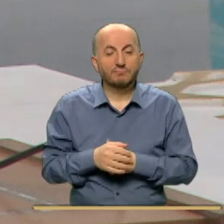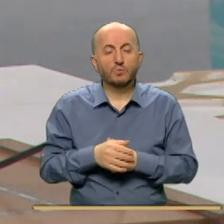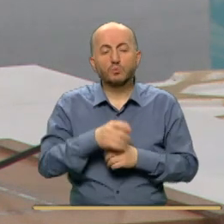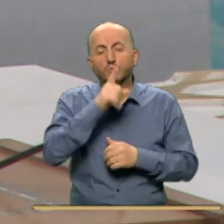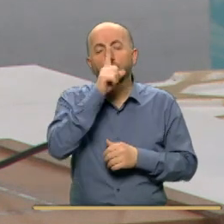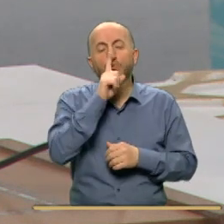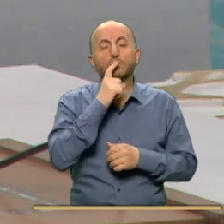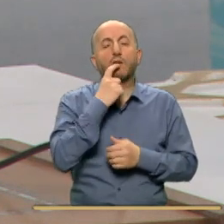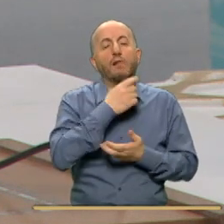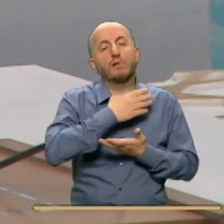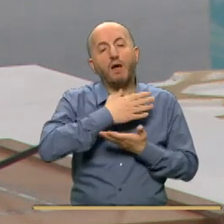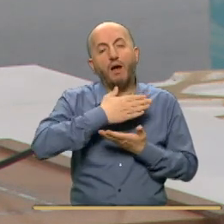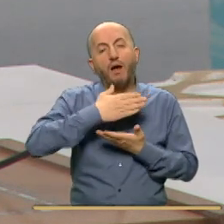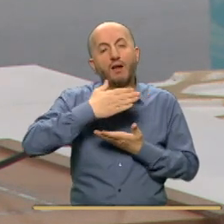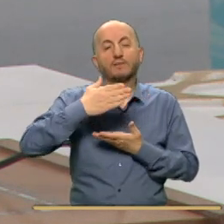asırlardır